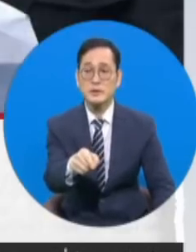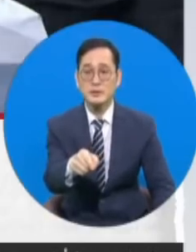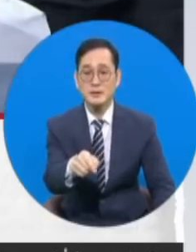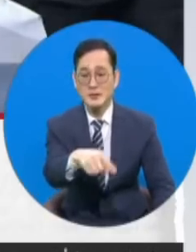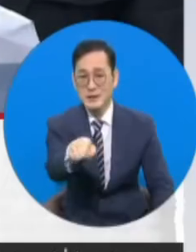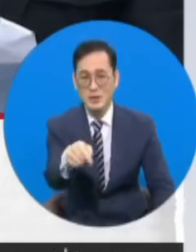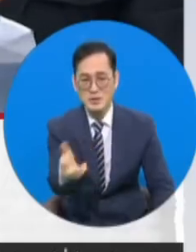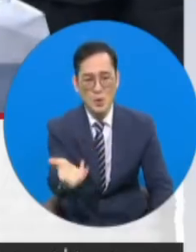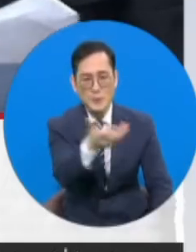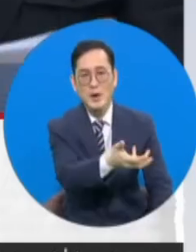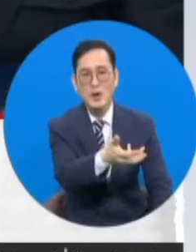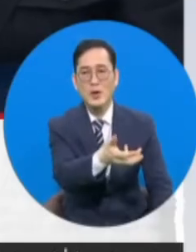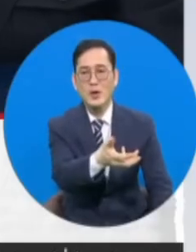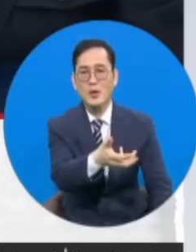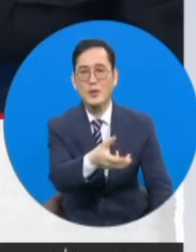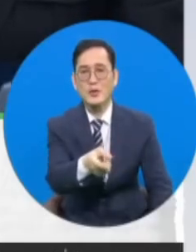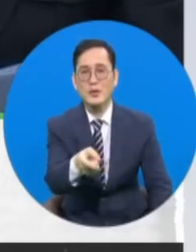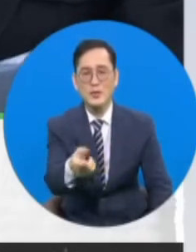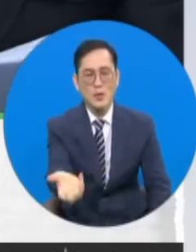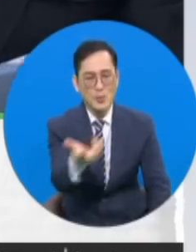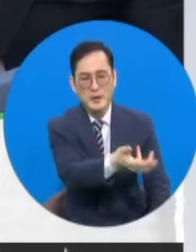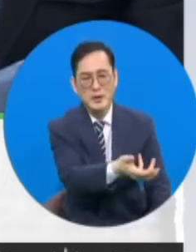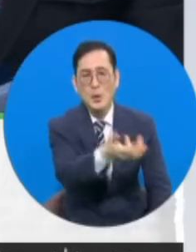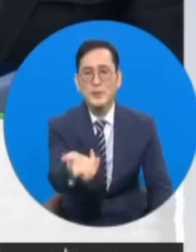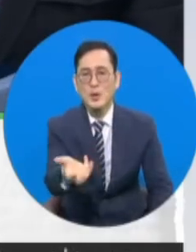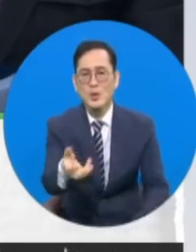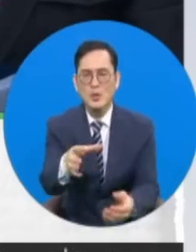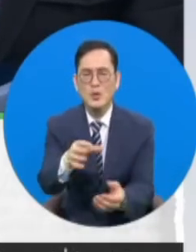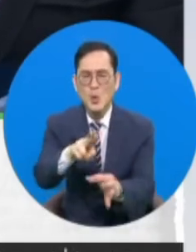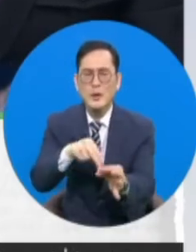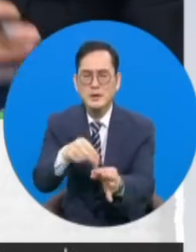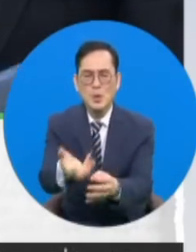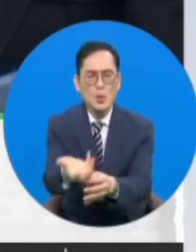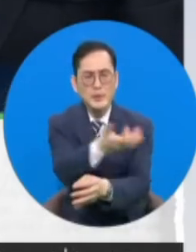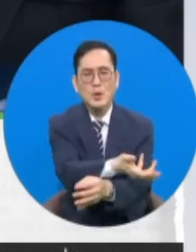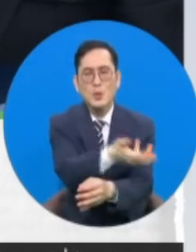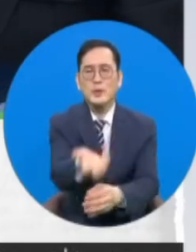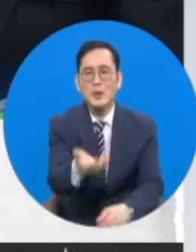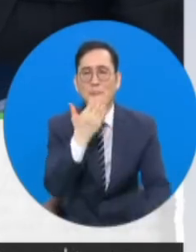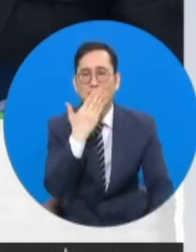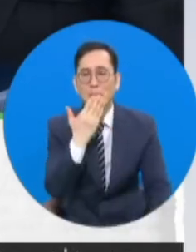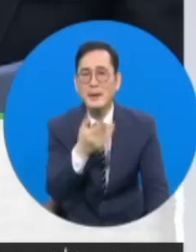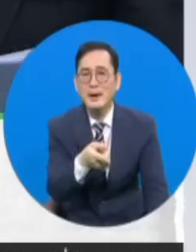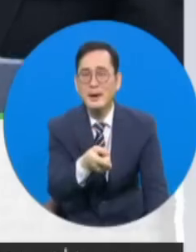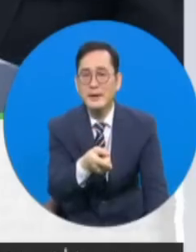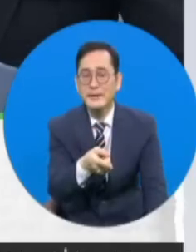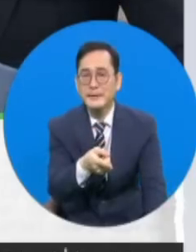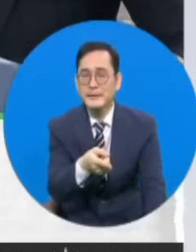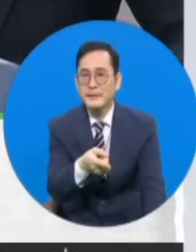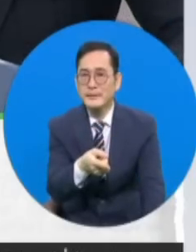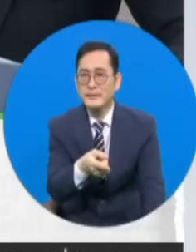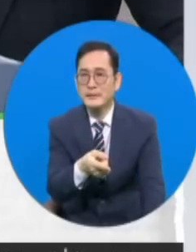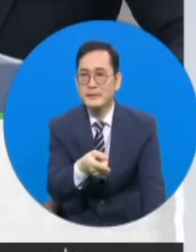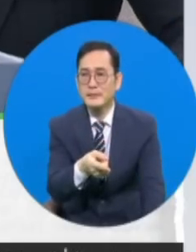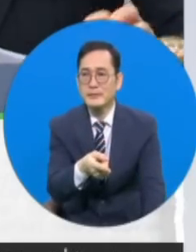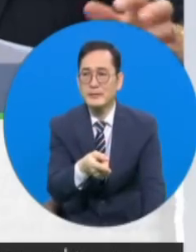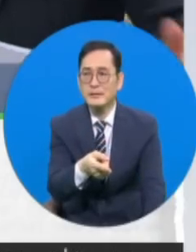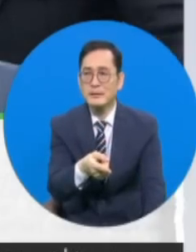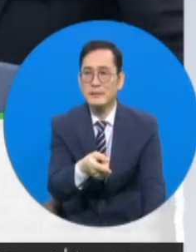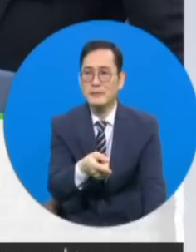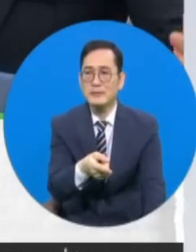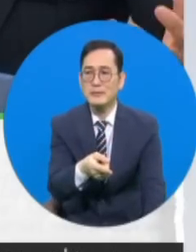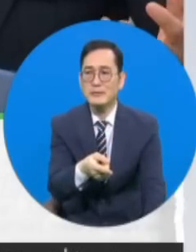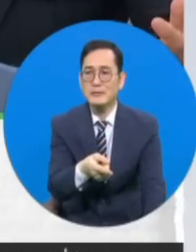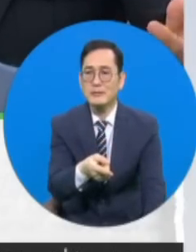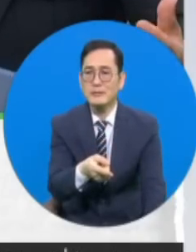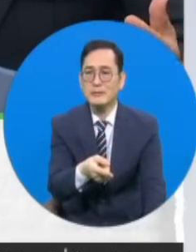얼마든지 할 수 있어요 근데 이것은 걸리지 않죠 단지 이상한 거래가 있을 때만 거래소에서 통보를 하는 거거든요 그러면이 80만 거래가 제